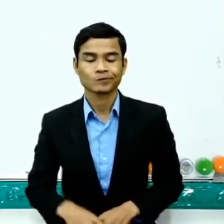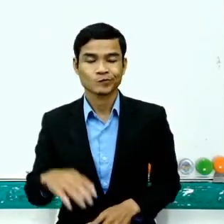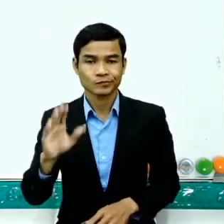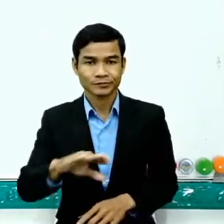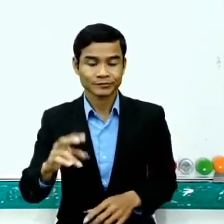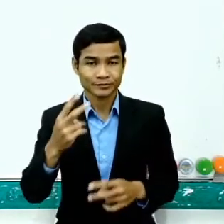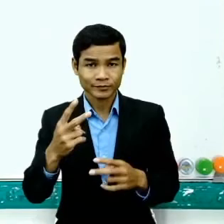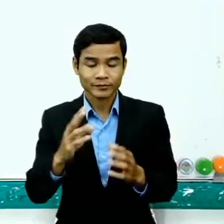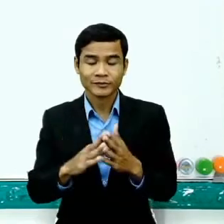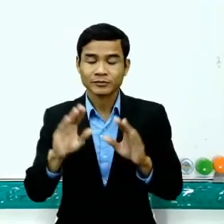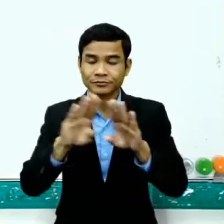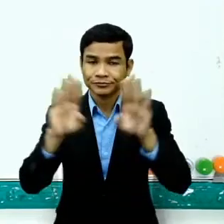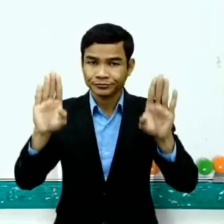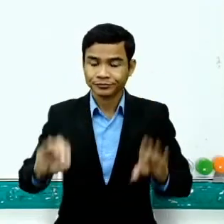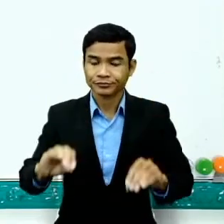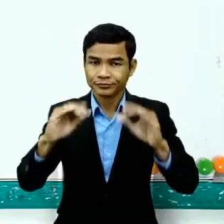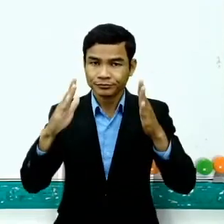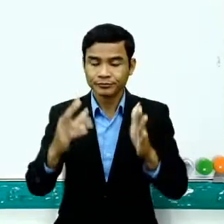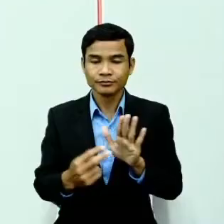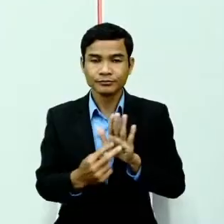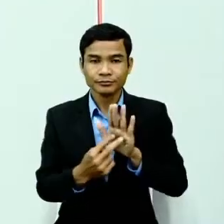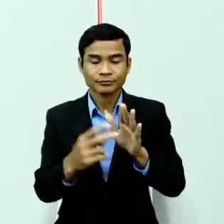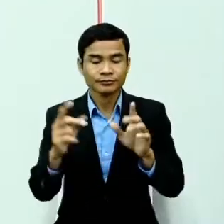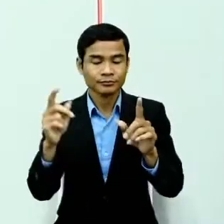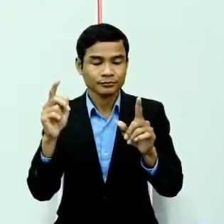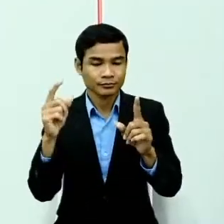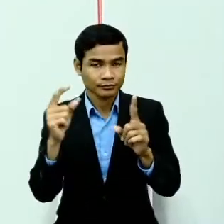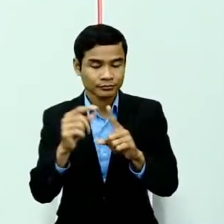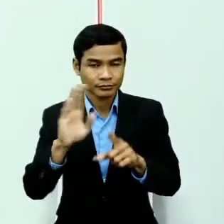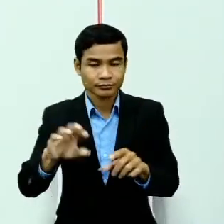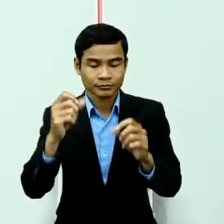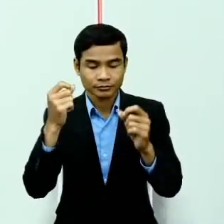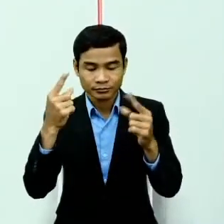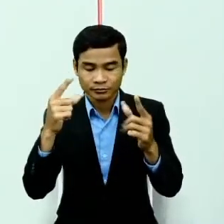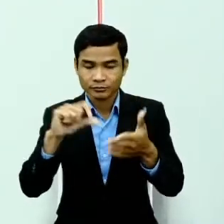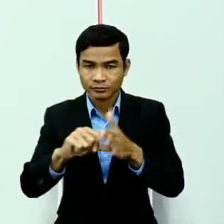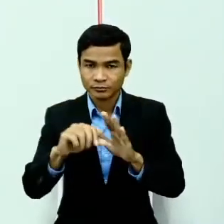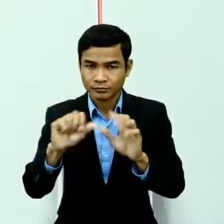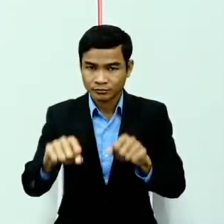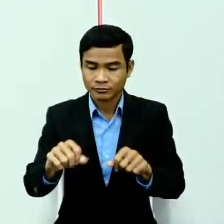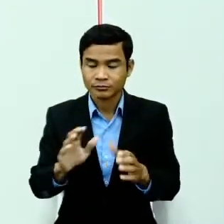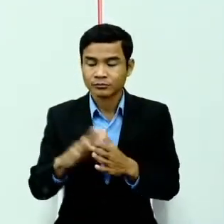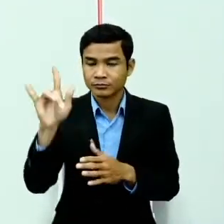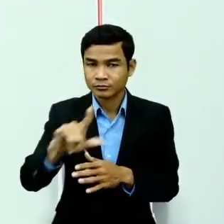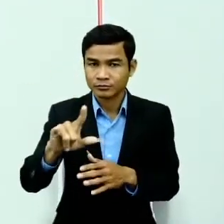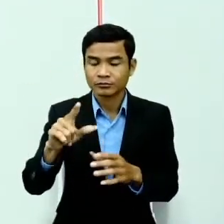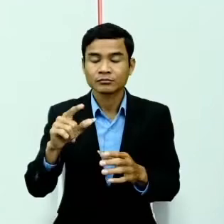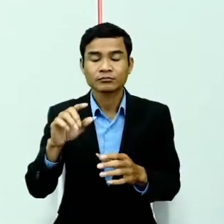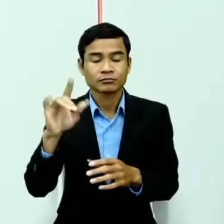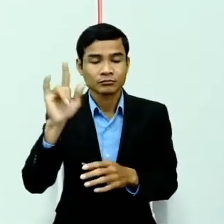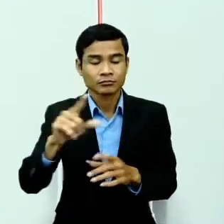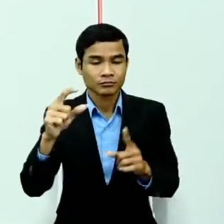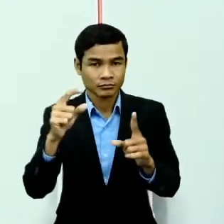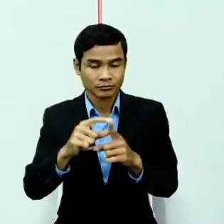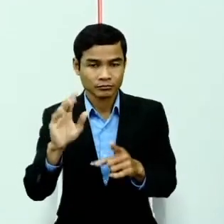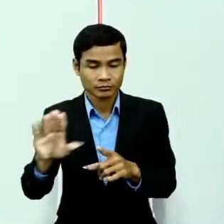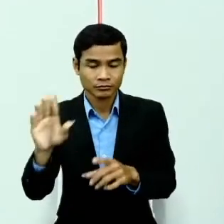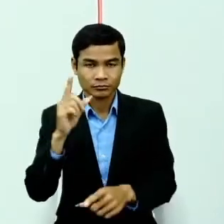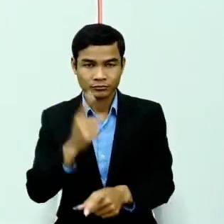con ba mặc đặc hiện nè kêu nâng bằng hàng bị ở cồn vô này hai nâng che prà bị